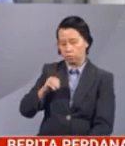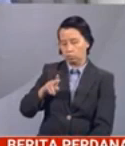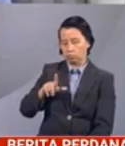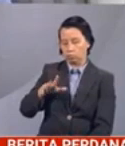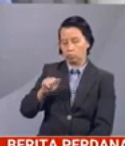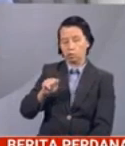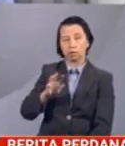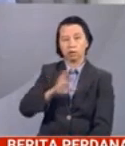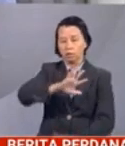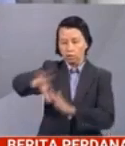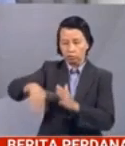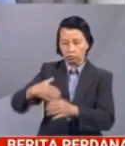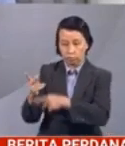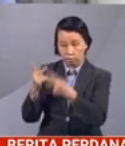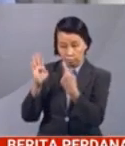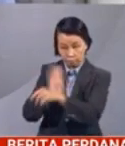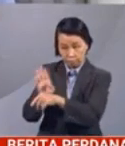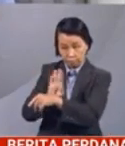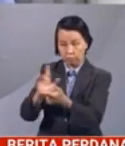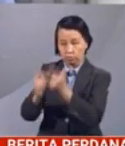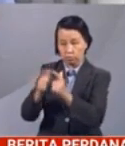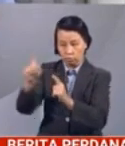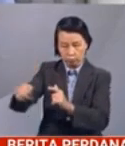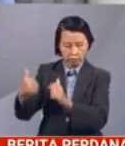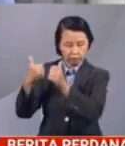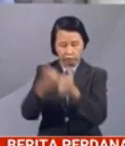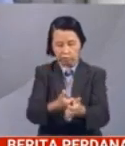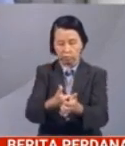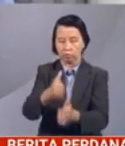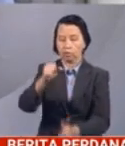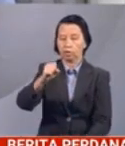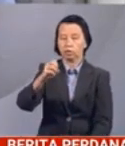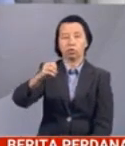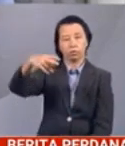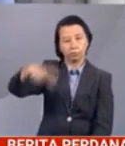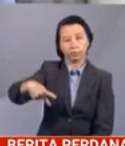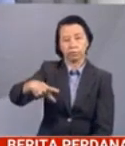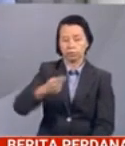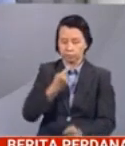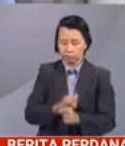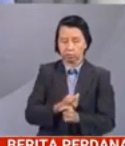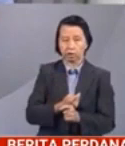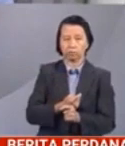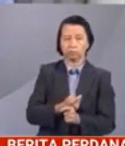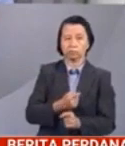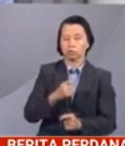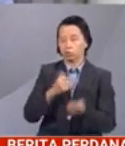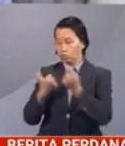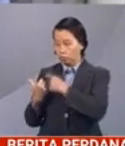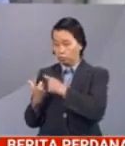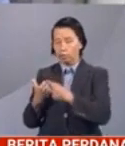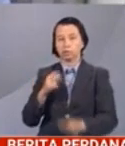berkata, semua pengusaha Dobi wajib mematuhi SOP ditetapkan Kementerian Kesihatan.